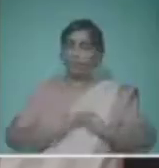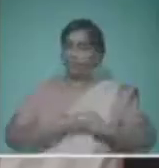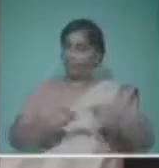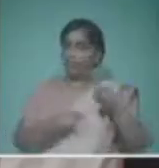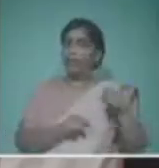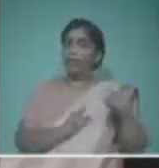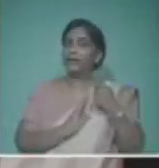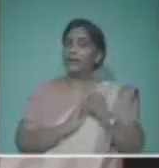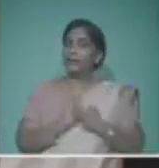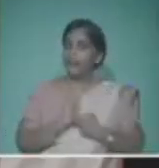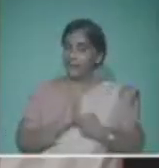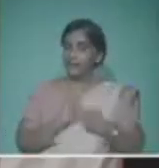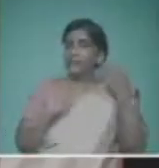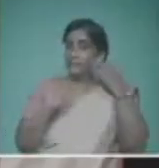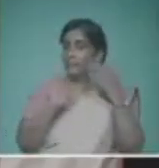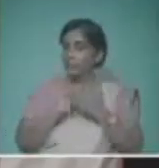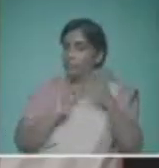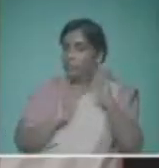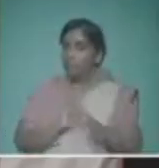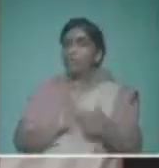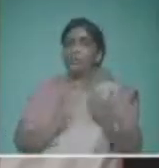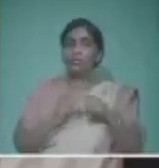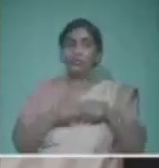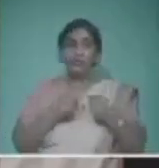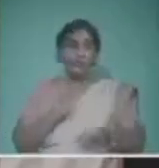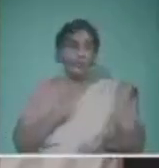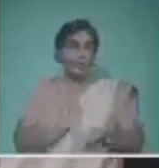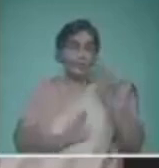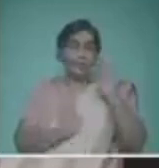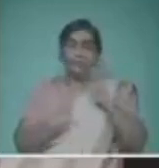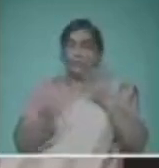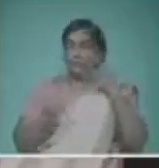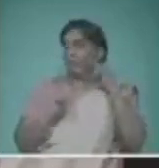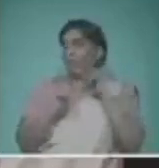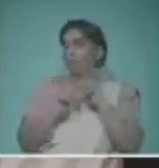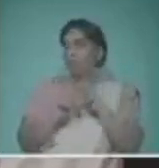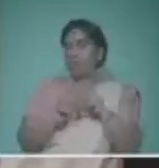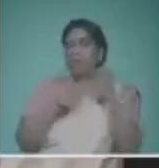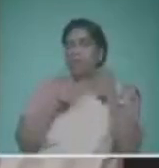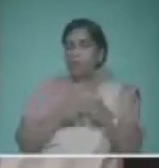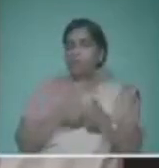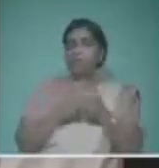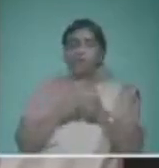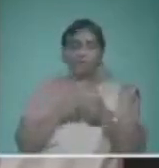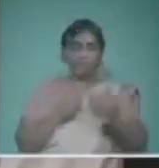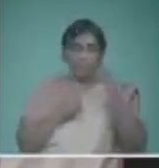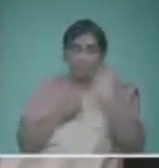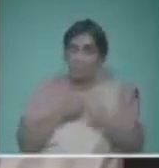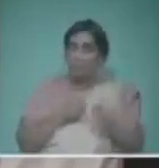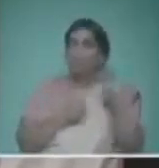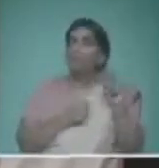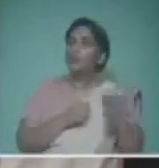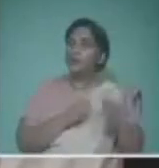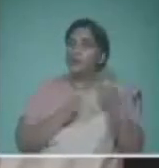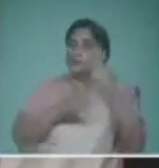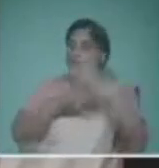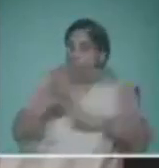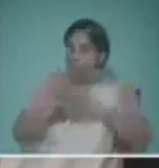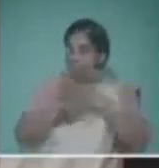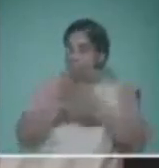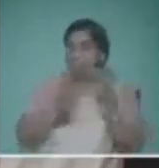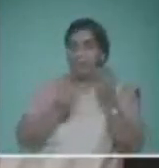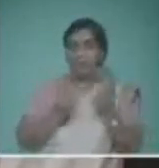මෙම නීති සම්පාදනය මගින් උද්දමනයේ ඉලක්ක කිරීම වඩාත් හොඳින්ම ක්‍රියාත්මක කිරීමටත් අයවැය